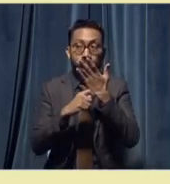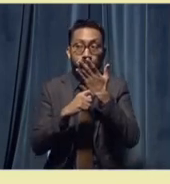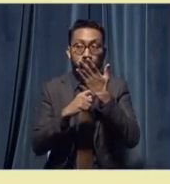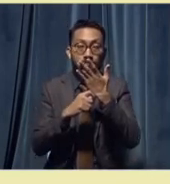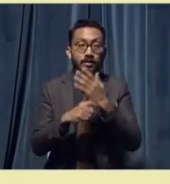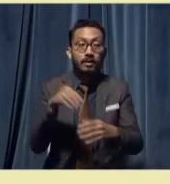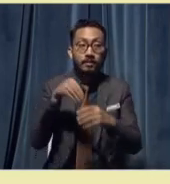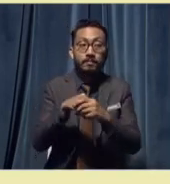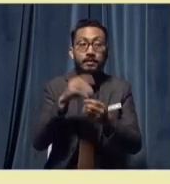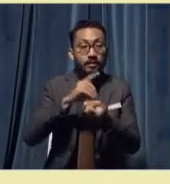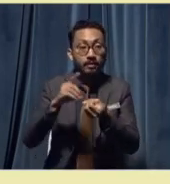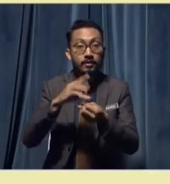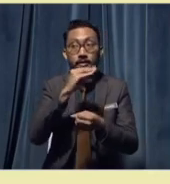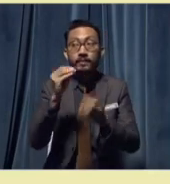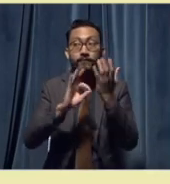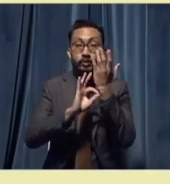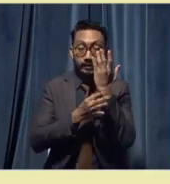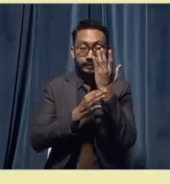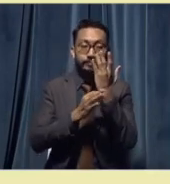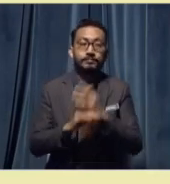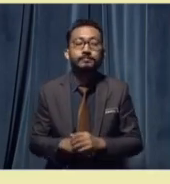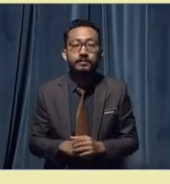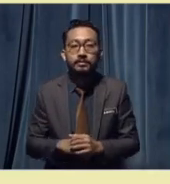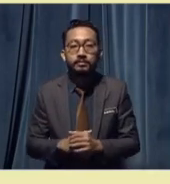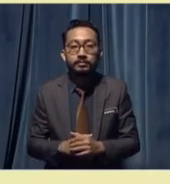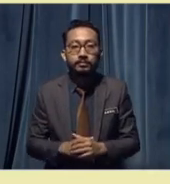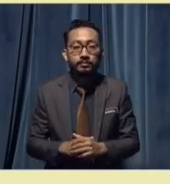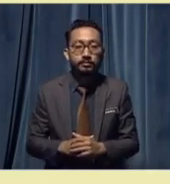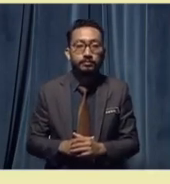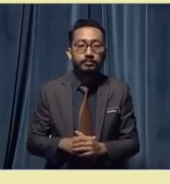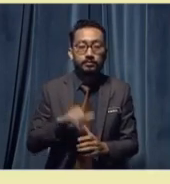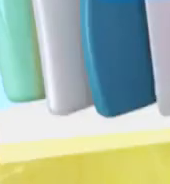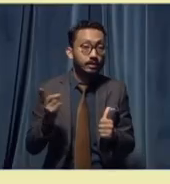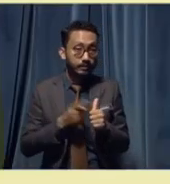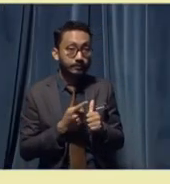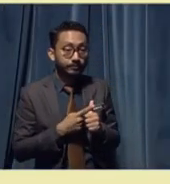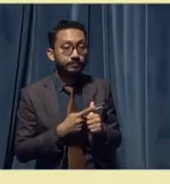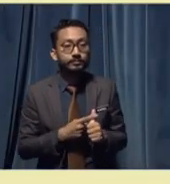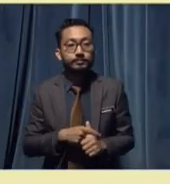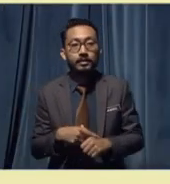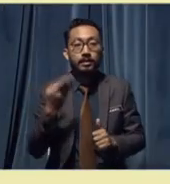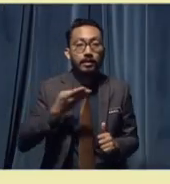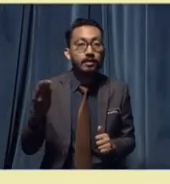dalam deterjen dan juga fungsinya. Yang pertama,